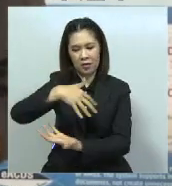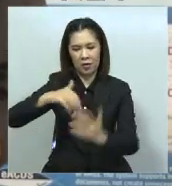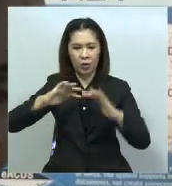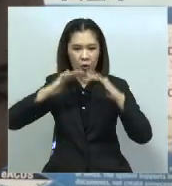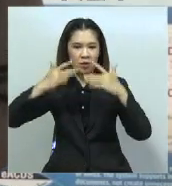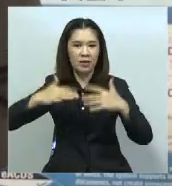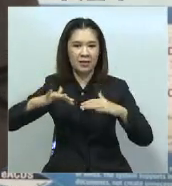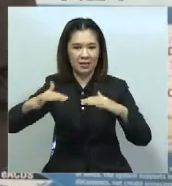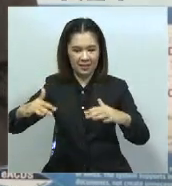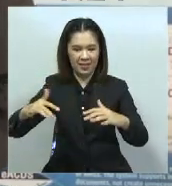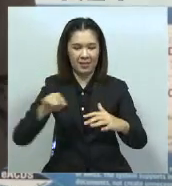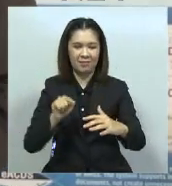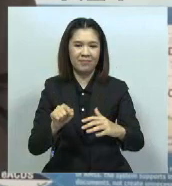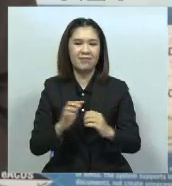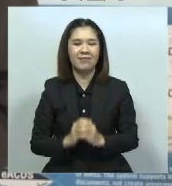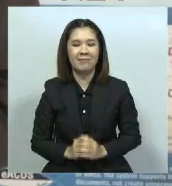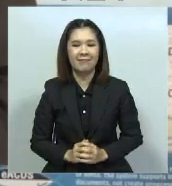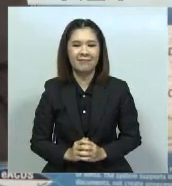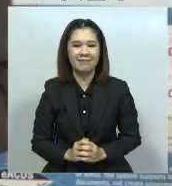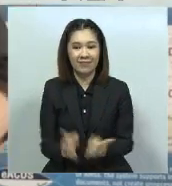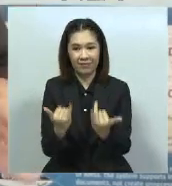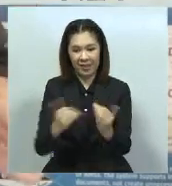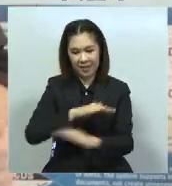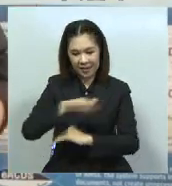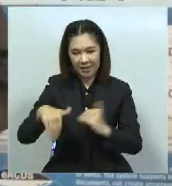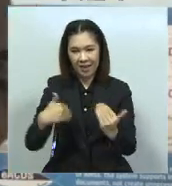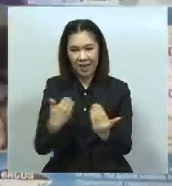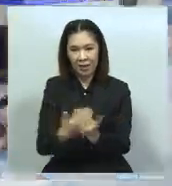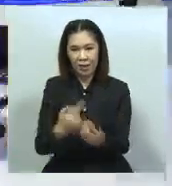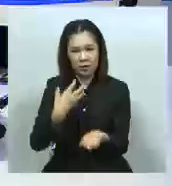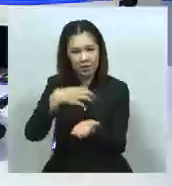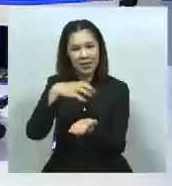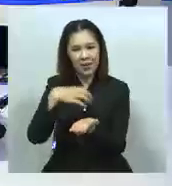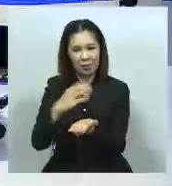ให้กลับมาอุดมสมบูรณ์อีกครั้งหนึ่งนะครับและทั้งหมดคือความเคลื่อนไหวที่เกิดขึ้นที่กรมประมงครับ